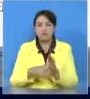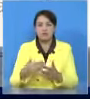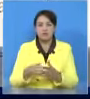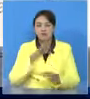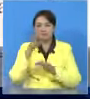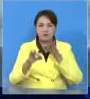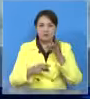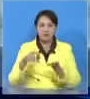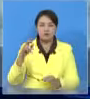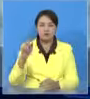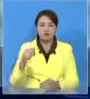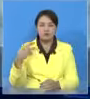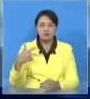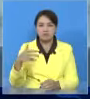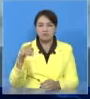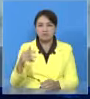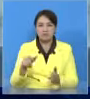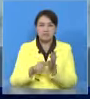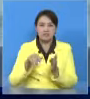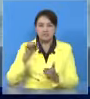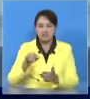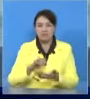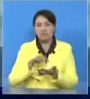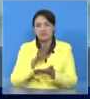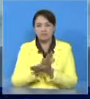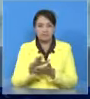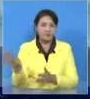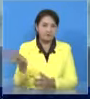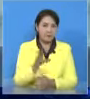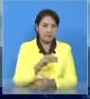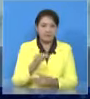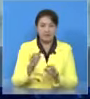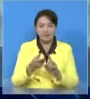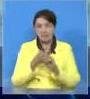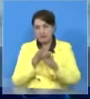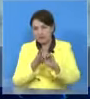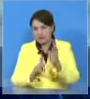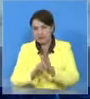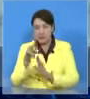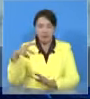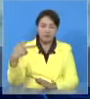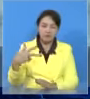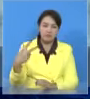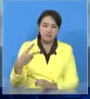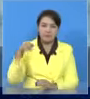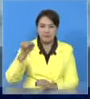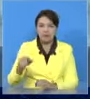ішінде 137 жағдай тіркелген. Барлығы пандемия басталғанын бері 32130